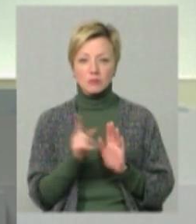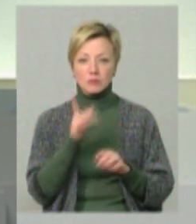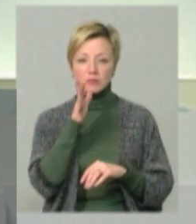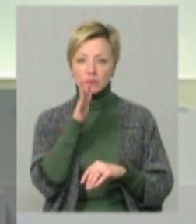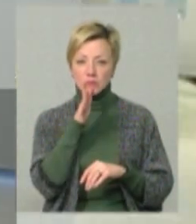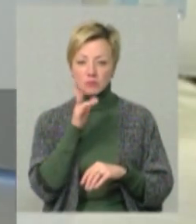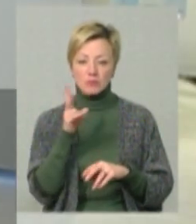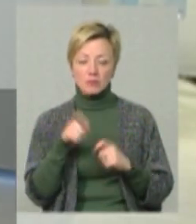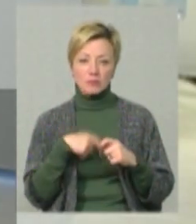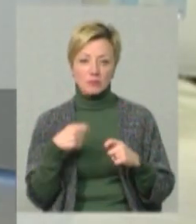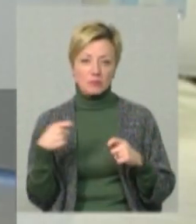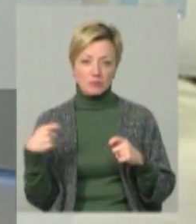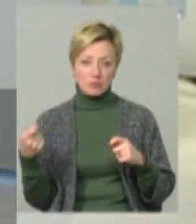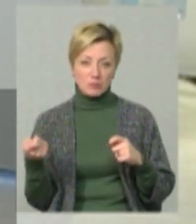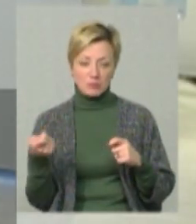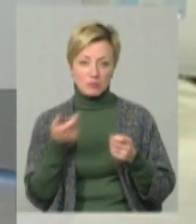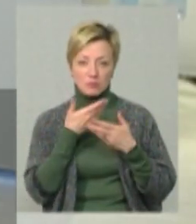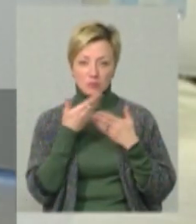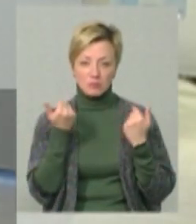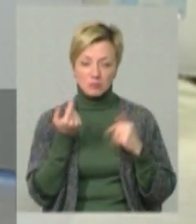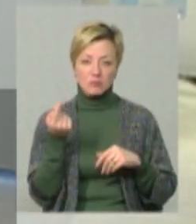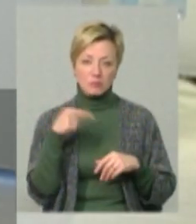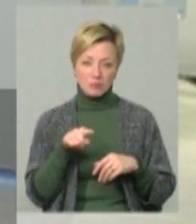що часу на зволікання